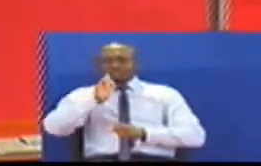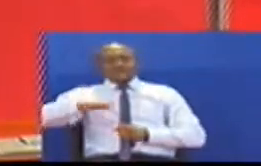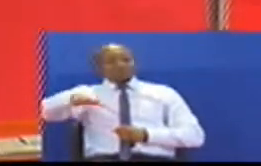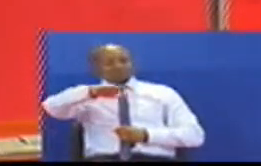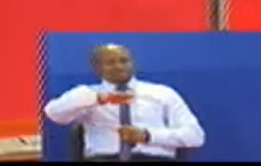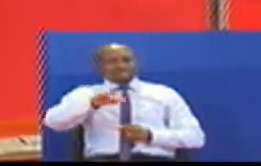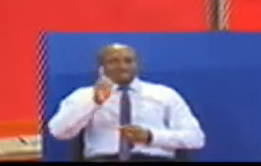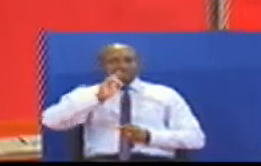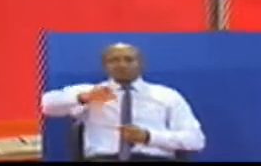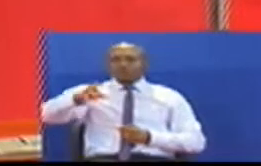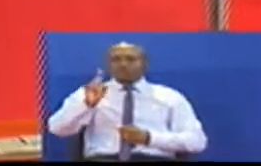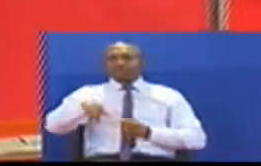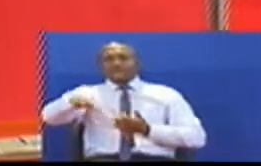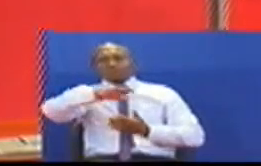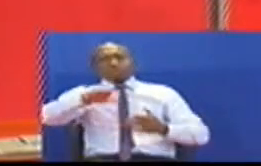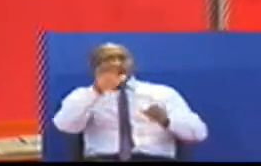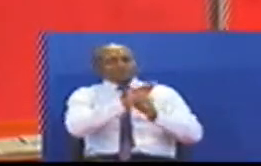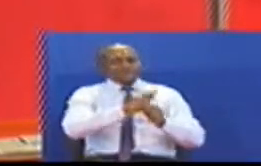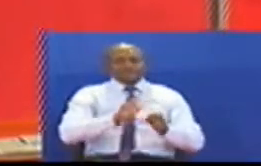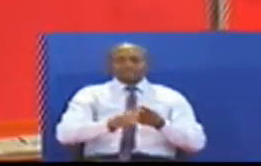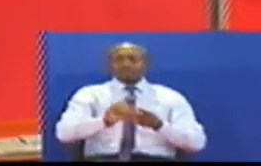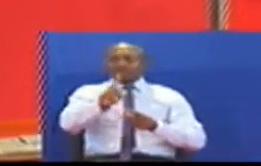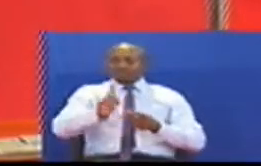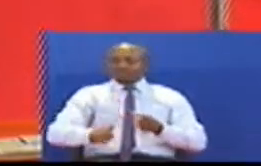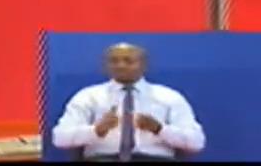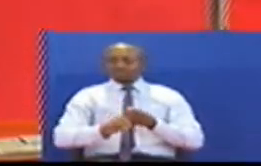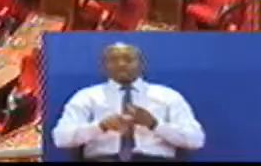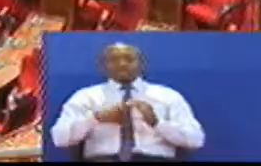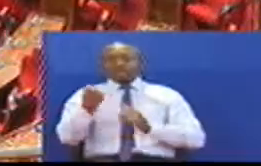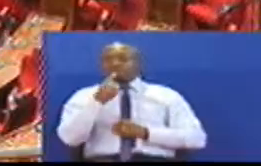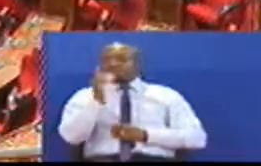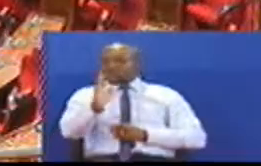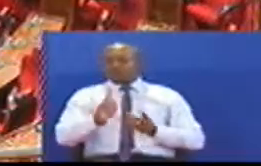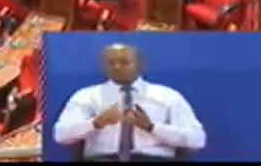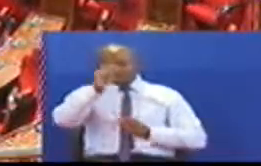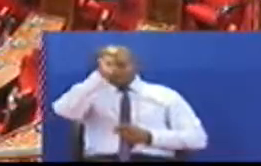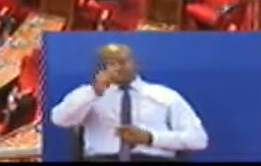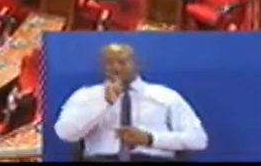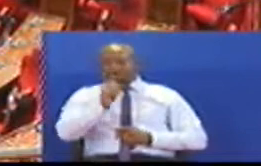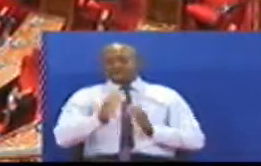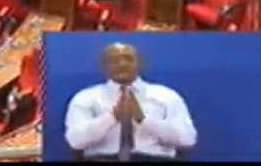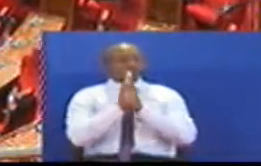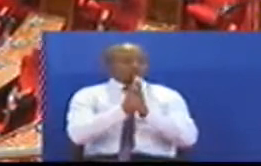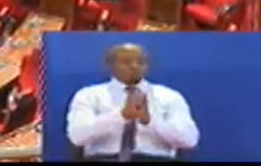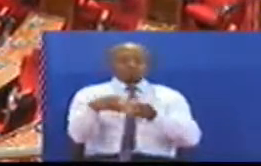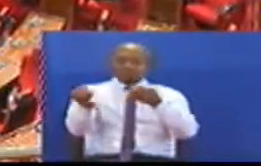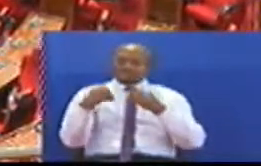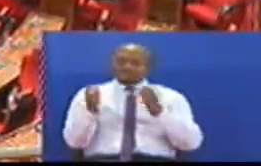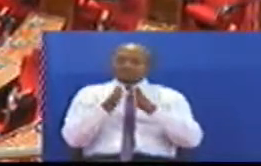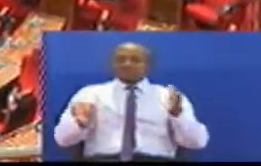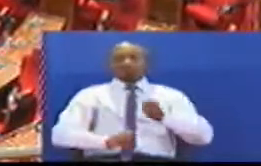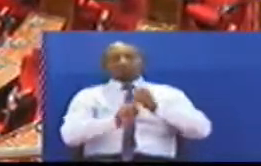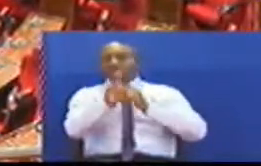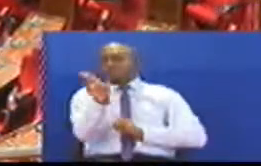kila mikoa inayo maeneo mengi ambayo yanaweza kuwasaidia. Baada ya kusema hayo, Mheshimiwa Spika, nakushukuru sana kwa kunipa nafasi, naunga mkono